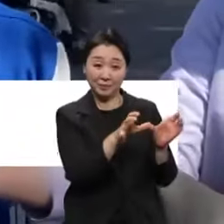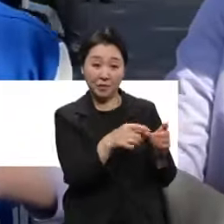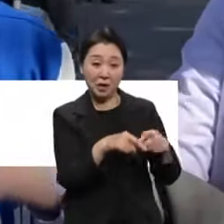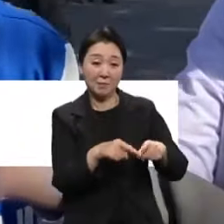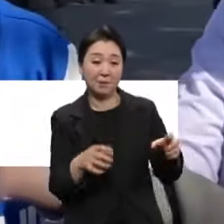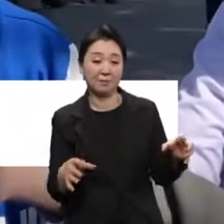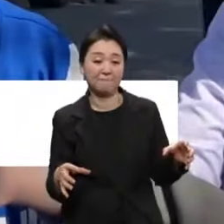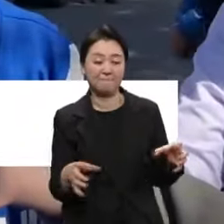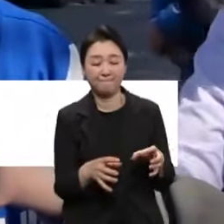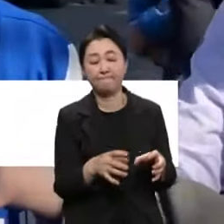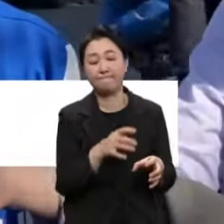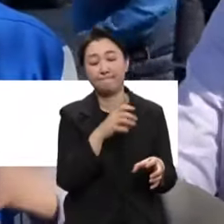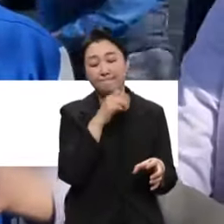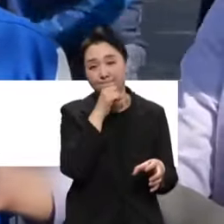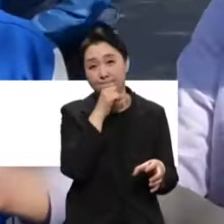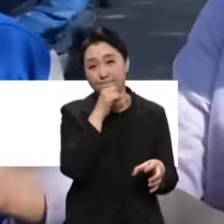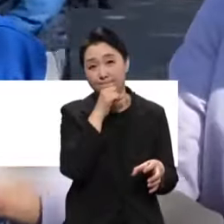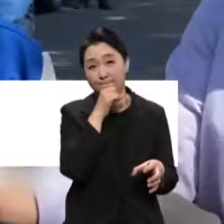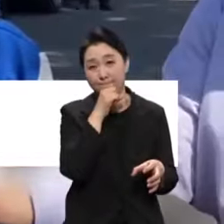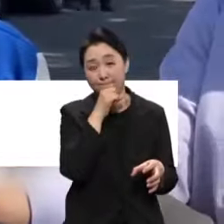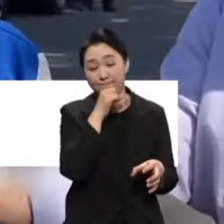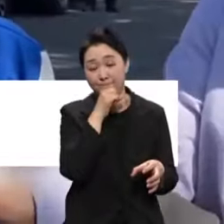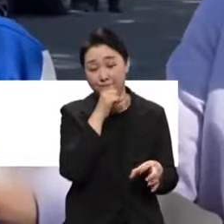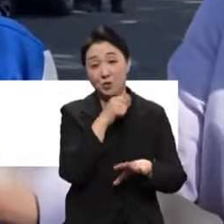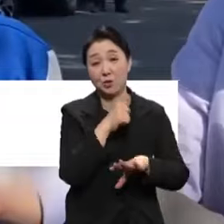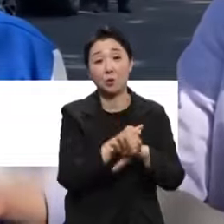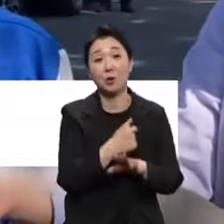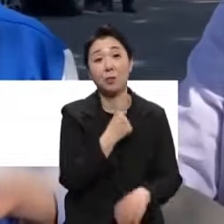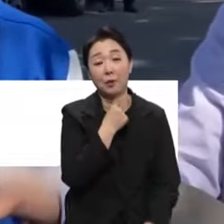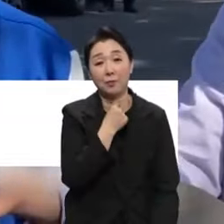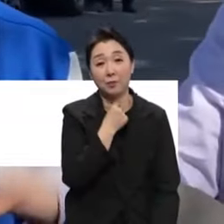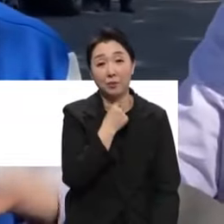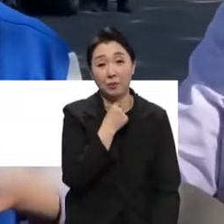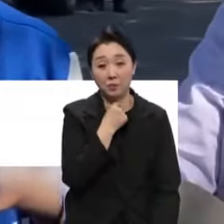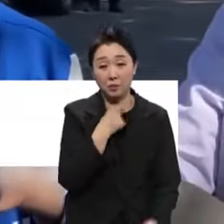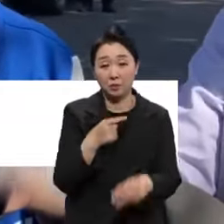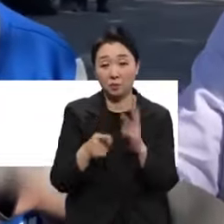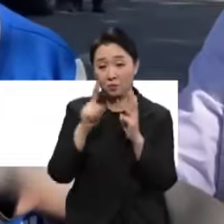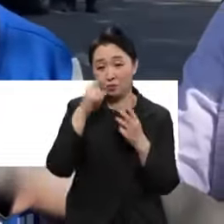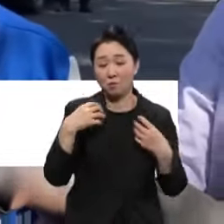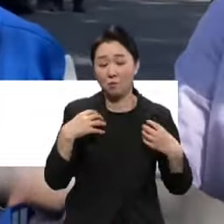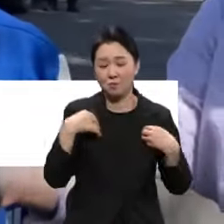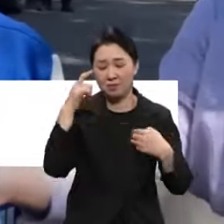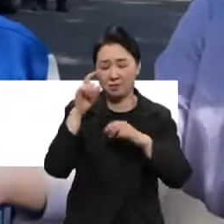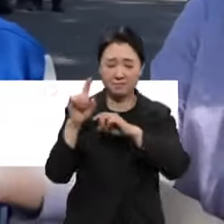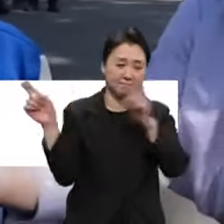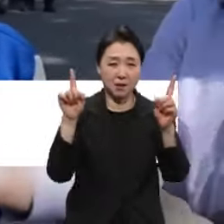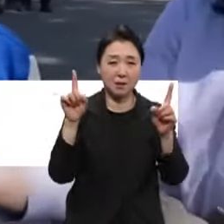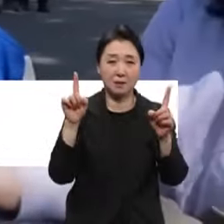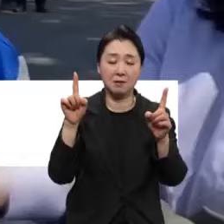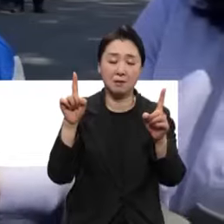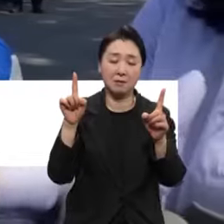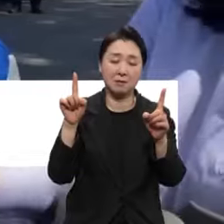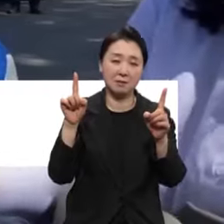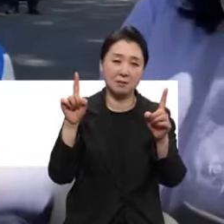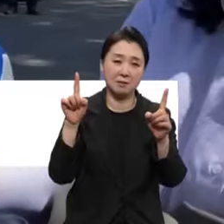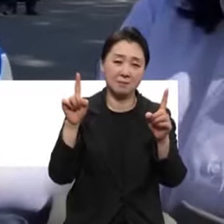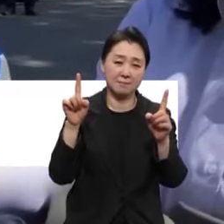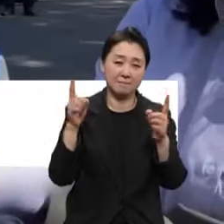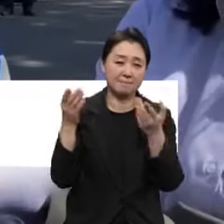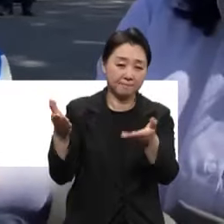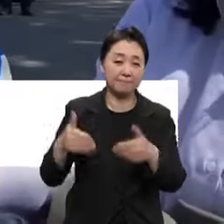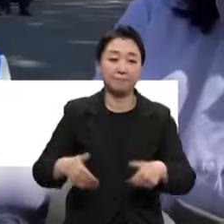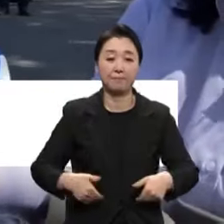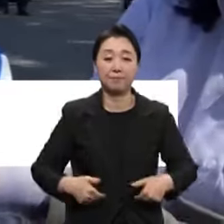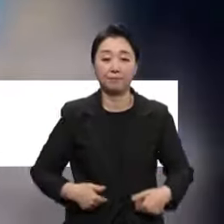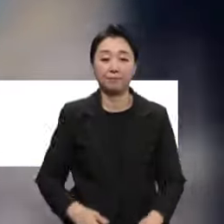함께 조선을 거두어서 정말 그 이 정부가 좀 정신 차리도록 그렇게 대주할